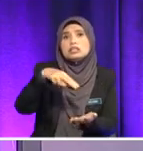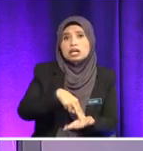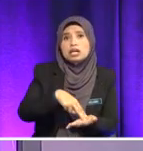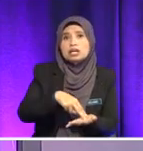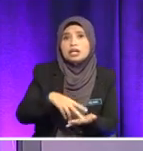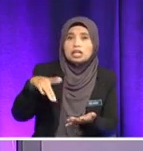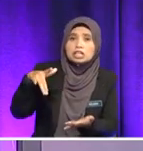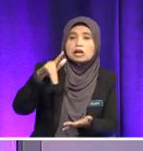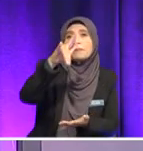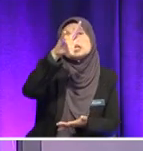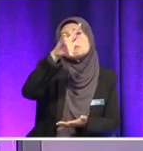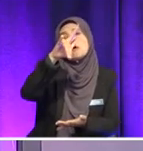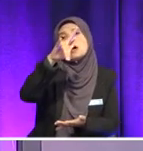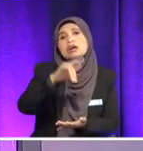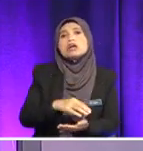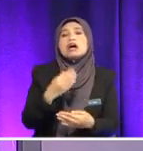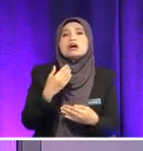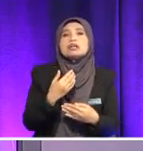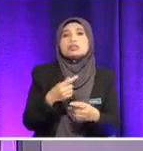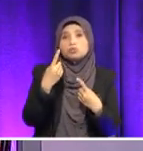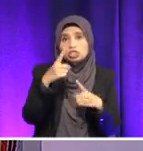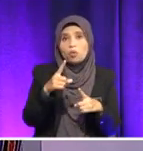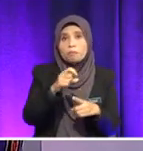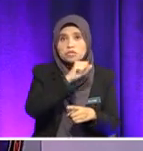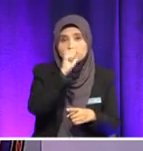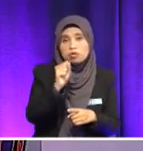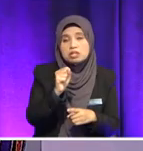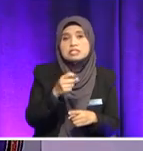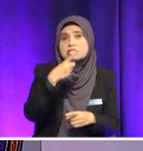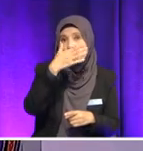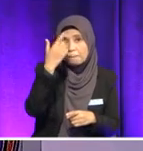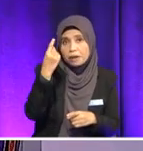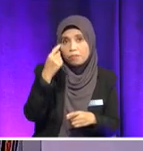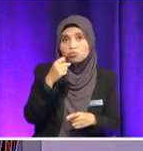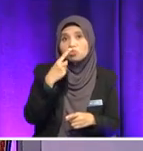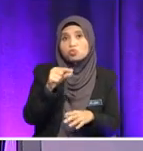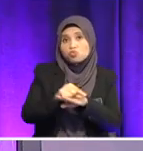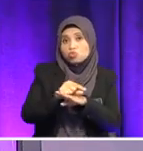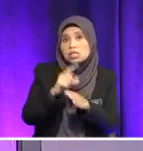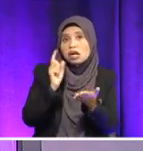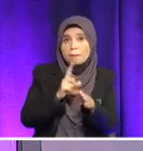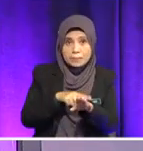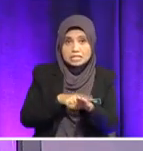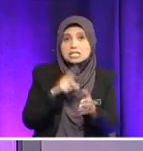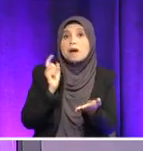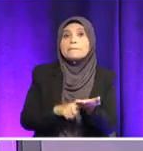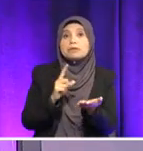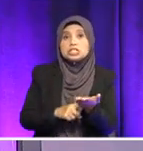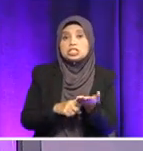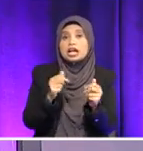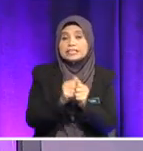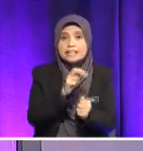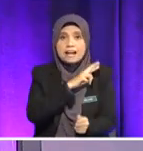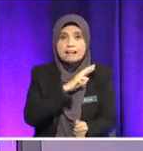perjalanan dengan naik kapal terbang nah ini jawaban demikian untuk gunung masih berbincang dengan wakil raja-raja Melayu dan